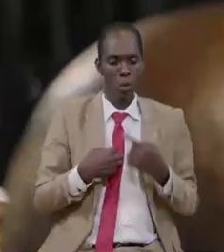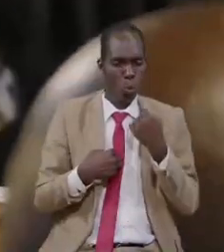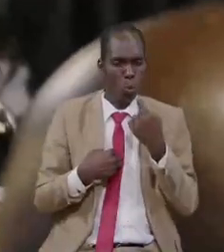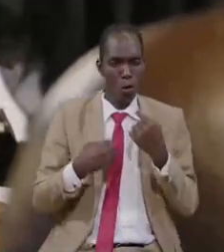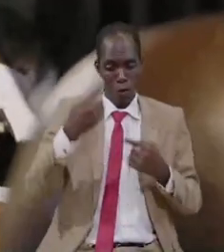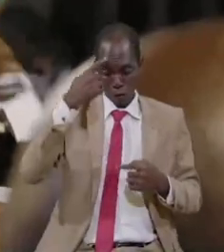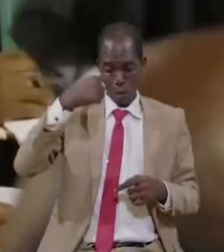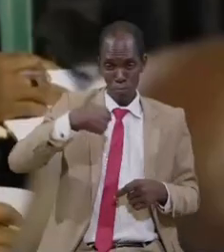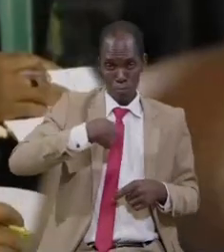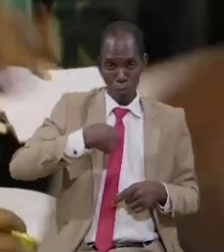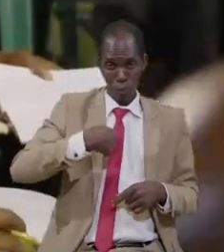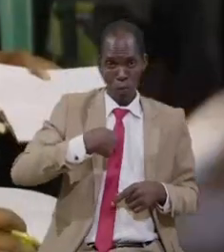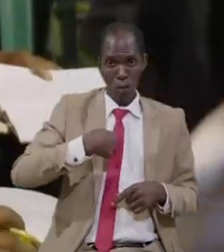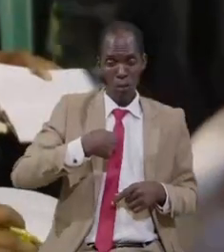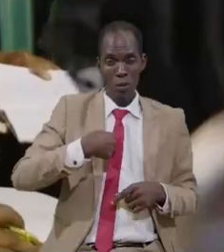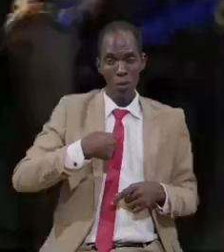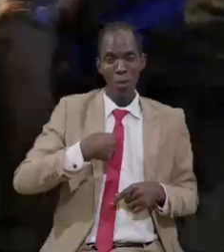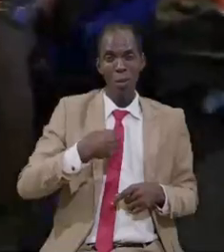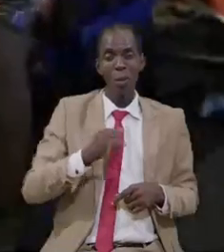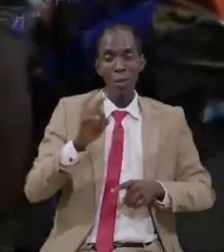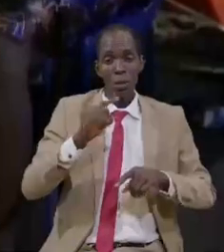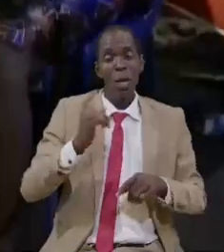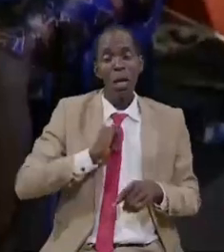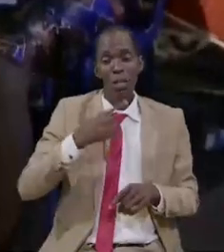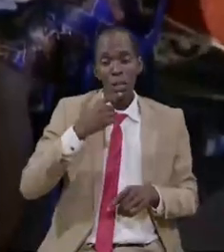pour moi, pour toi,